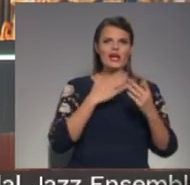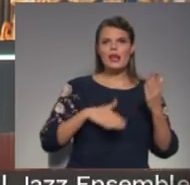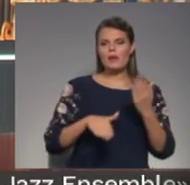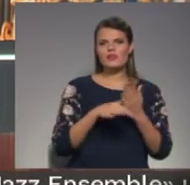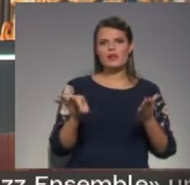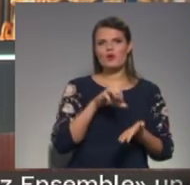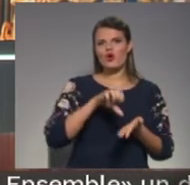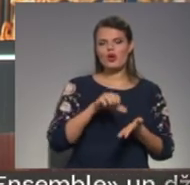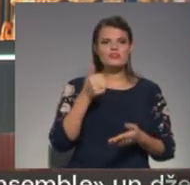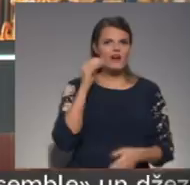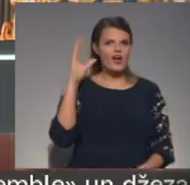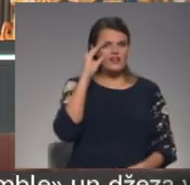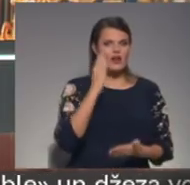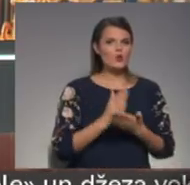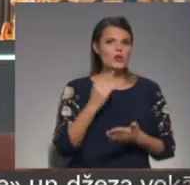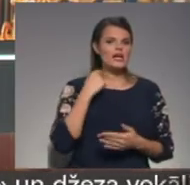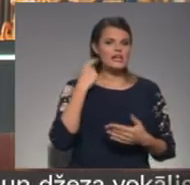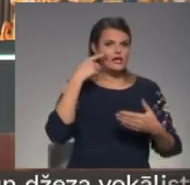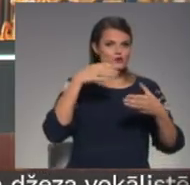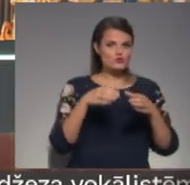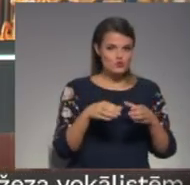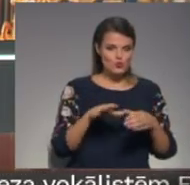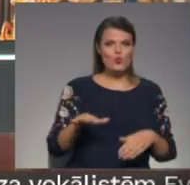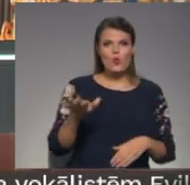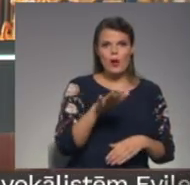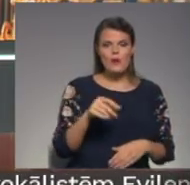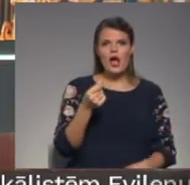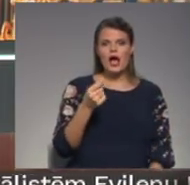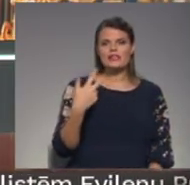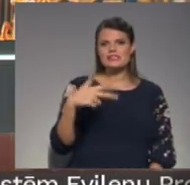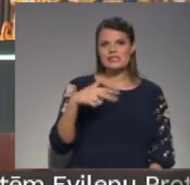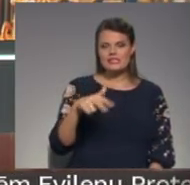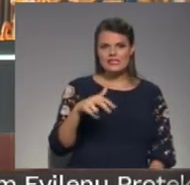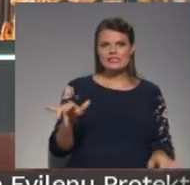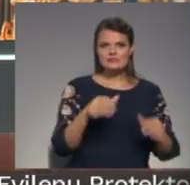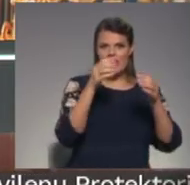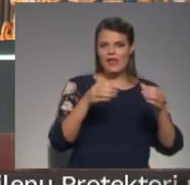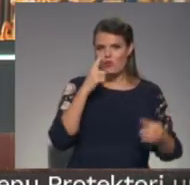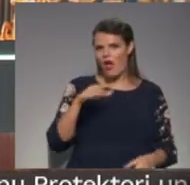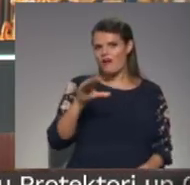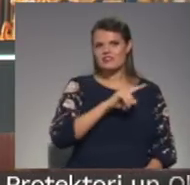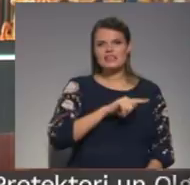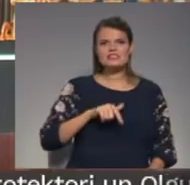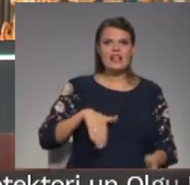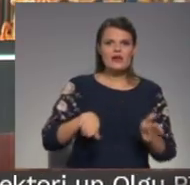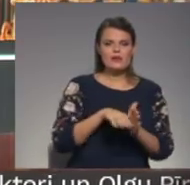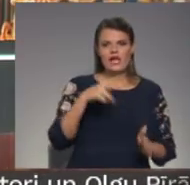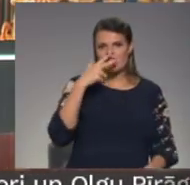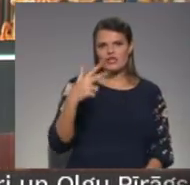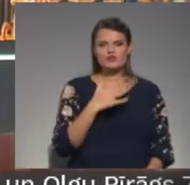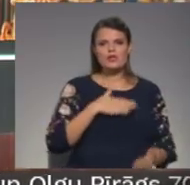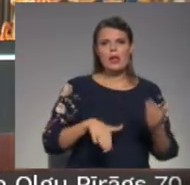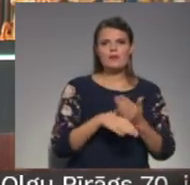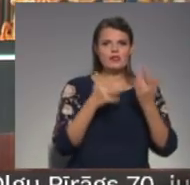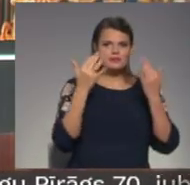Unikāls labdarības koncerts vakar vakarā aizvadīts Rīgas domā. Gandrīz 30 ērģelnieki no visas Latvijas piedalījās 3 stundas ilgā